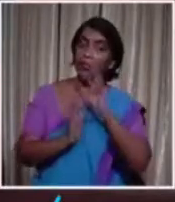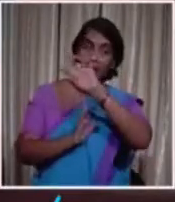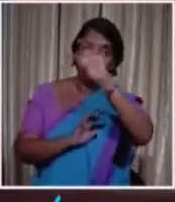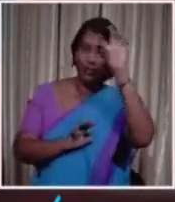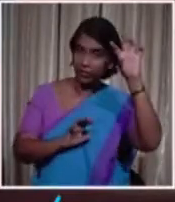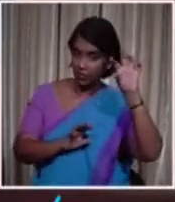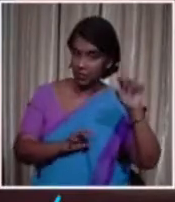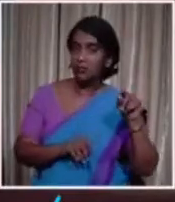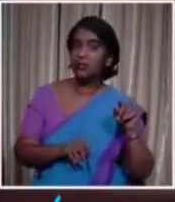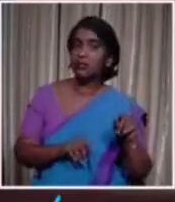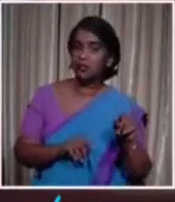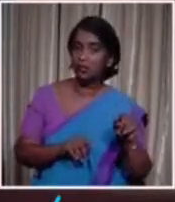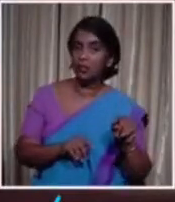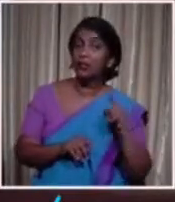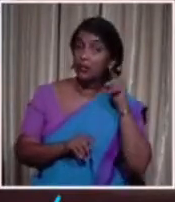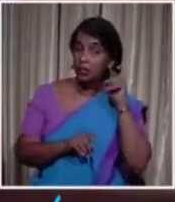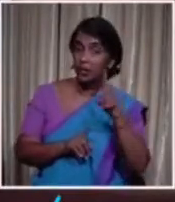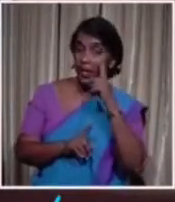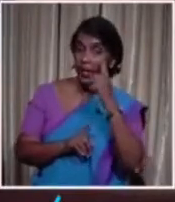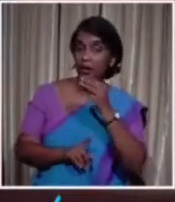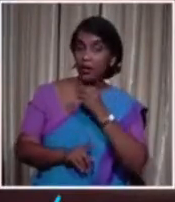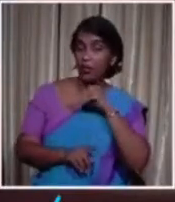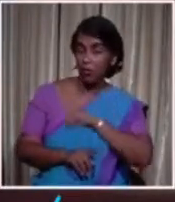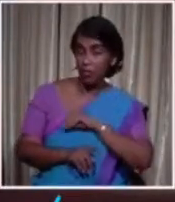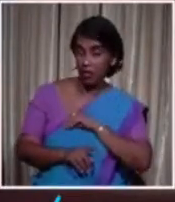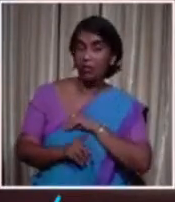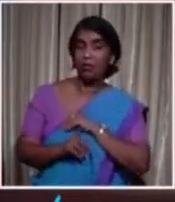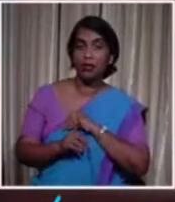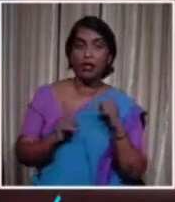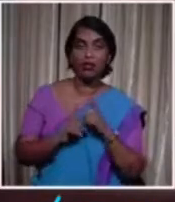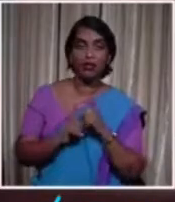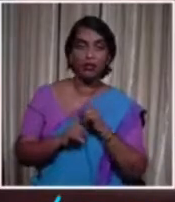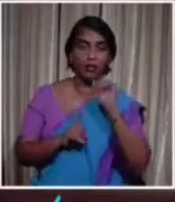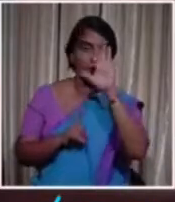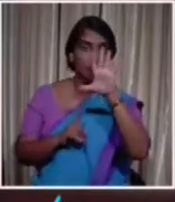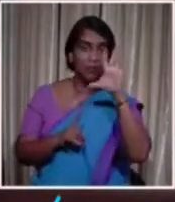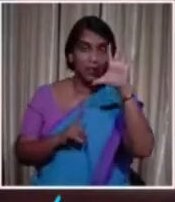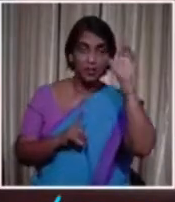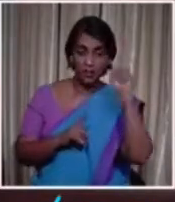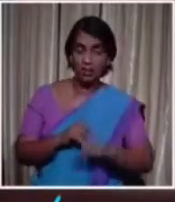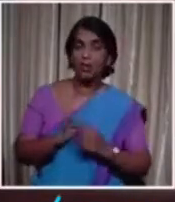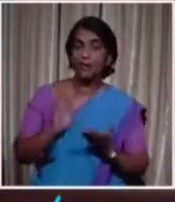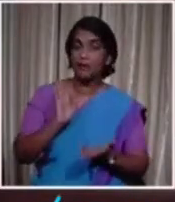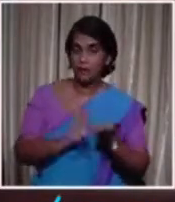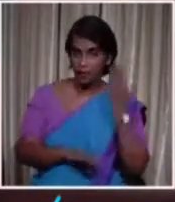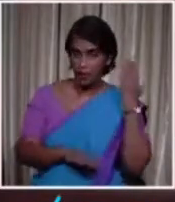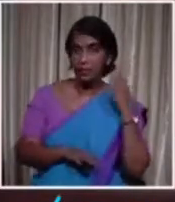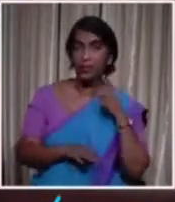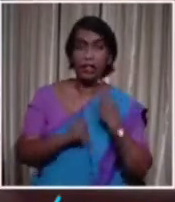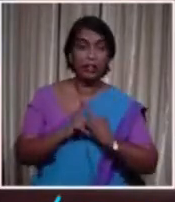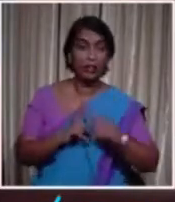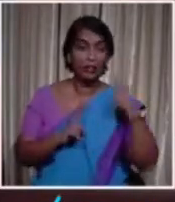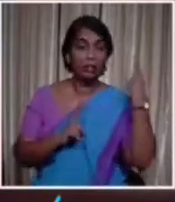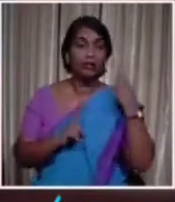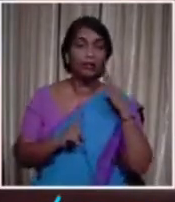नियोजकता नायक तुमनी एक पुद्गल आदायम डॉलर 55000 वडा वेडी रटवाल दिवनु